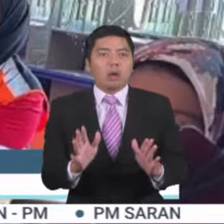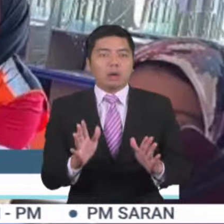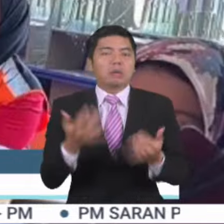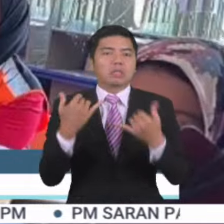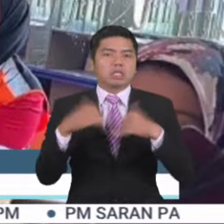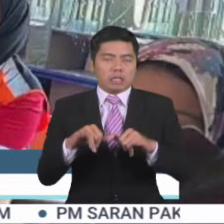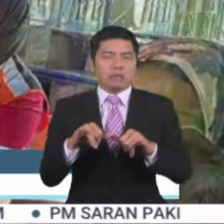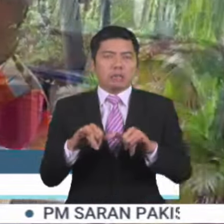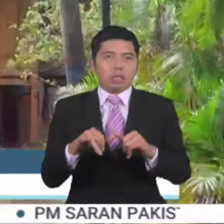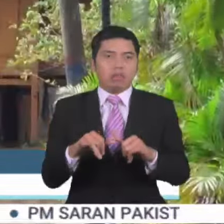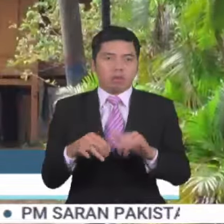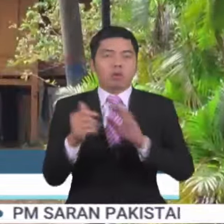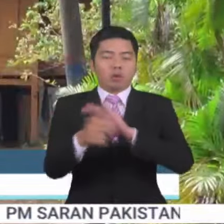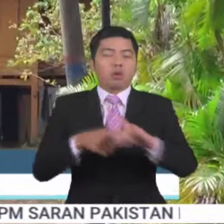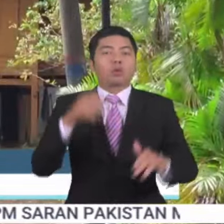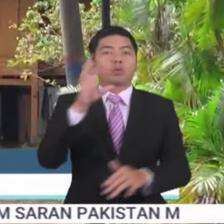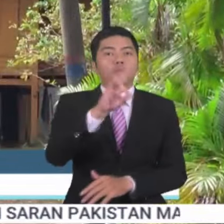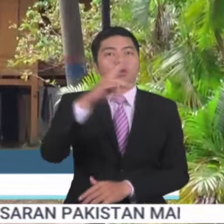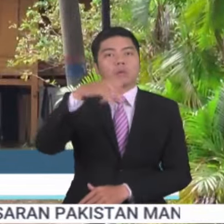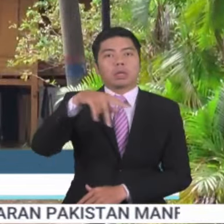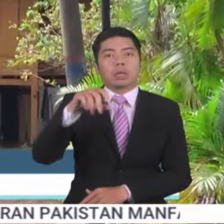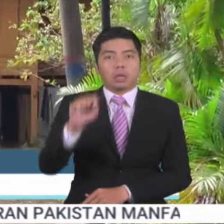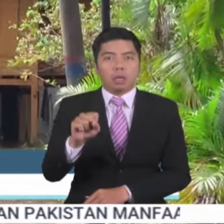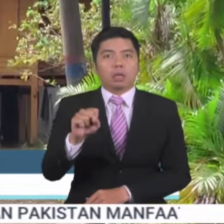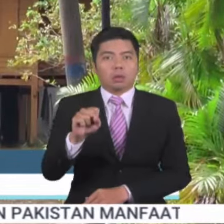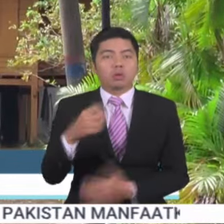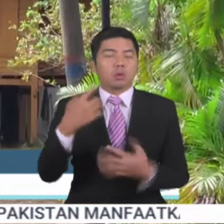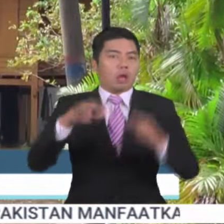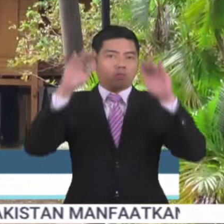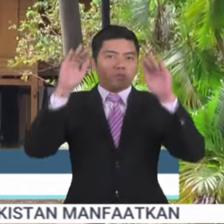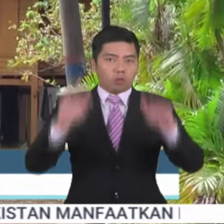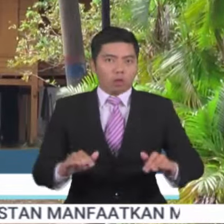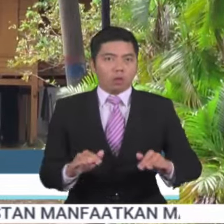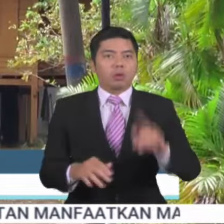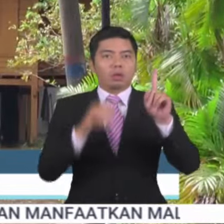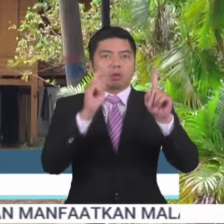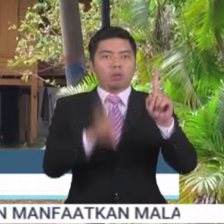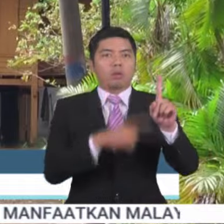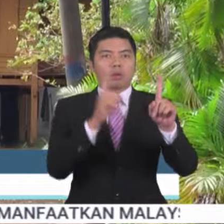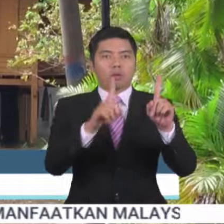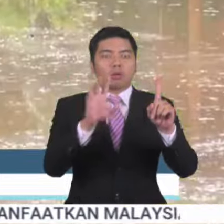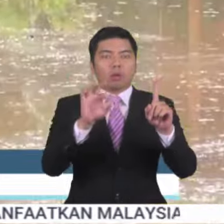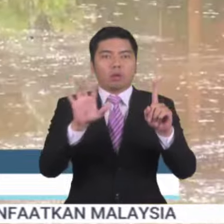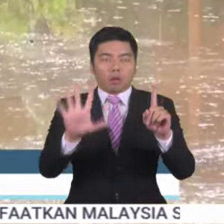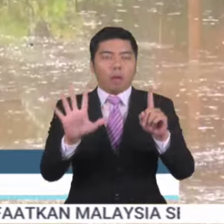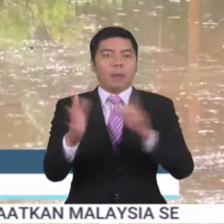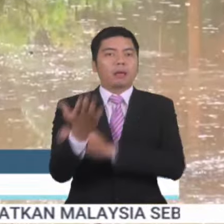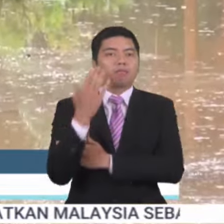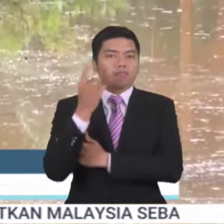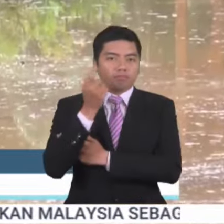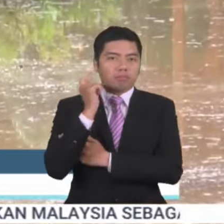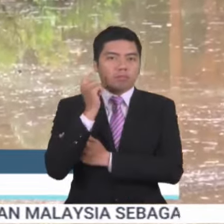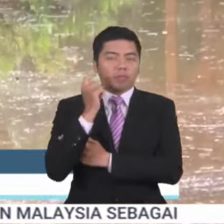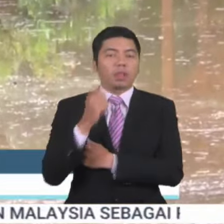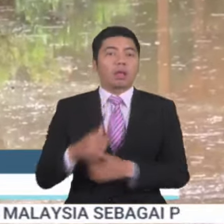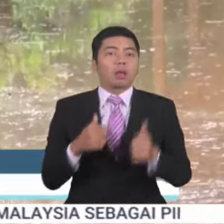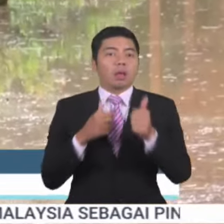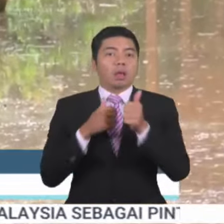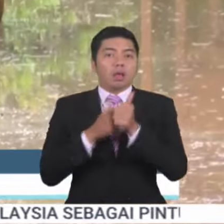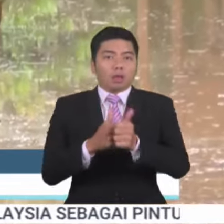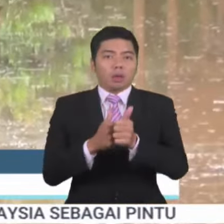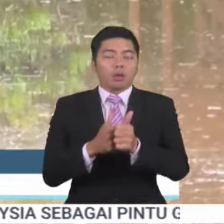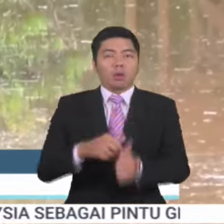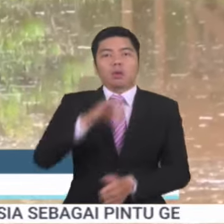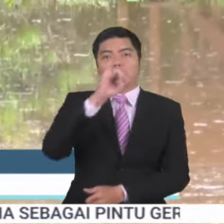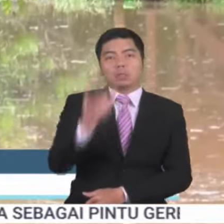penduduk terjejas masih berlindung di 7 PPS, menurun berbanding 1,195 orang Pahang pagi tadi. Menurut